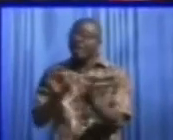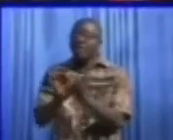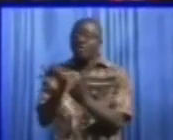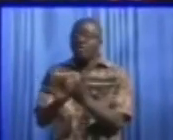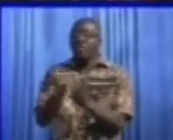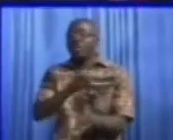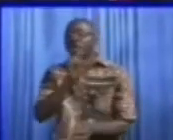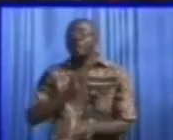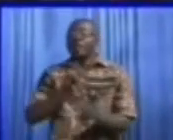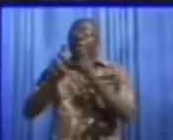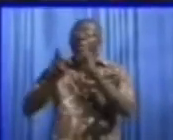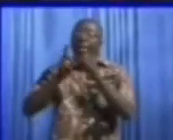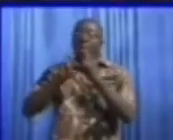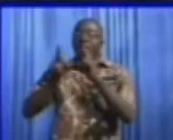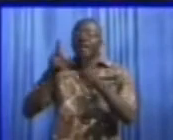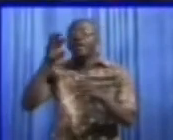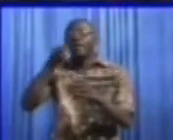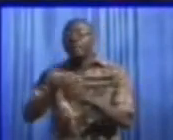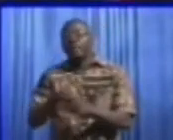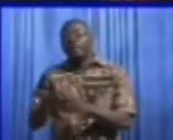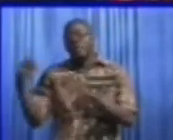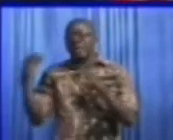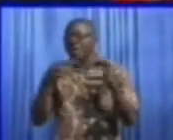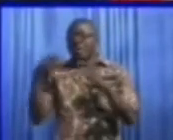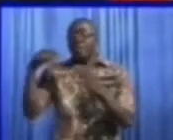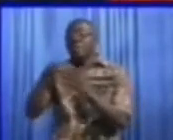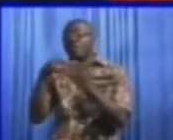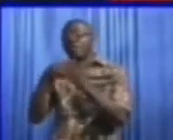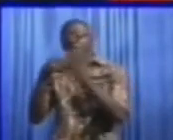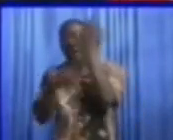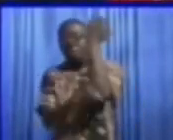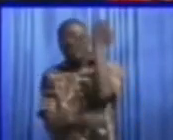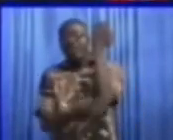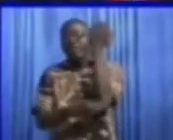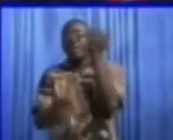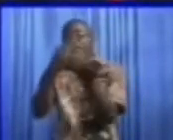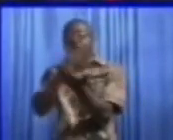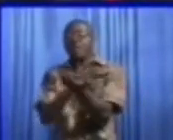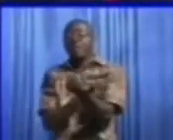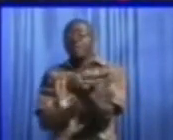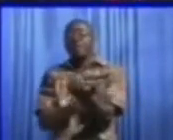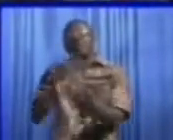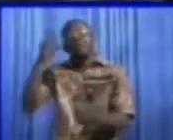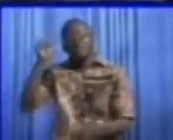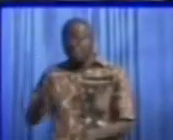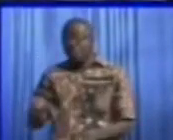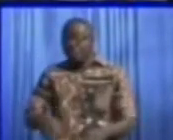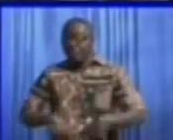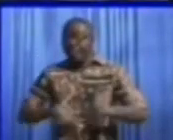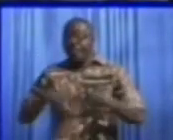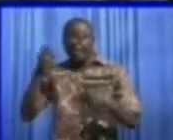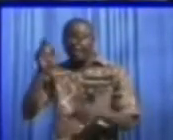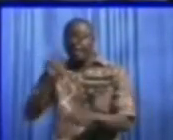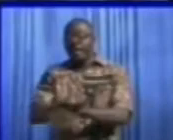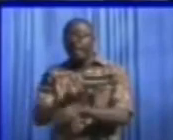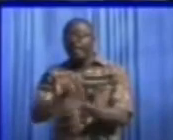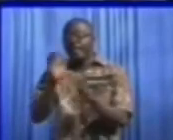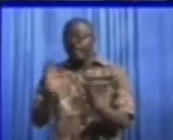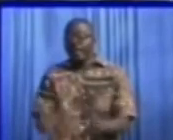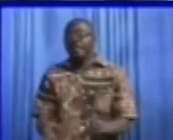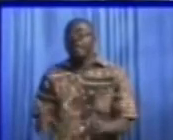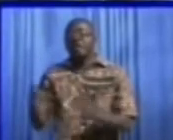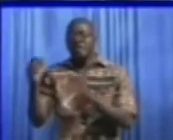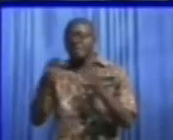veux notamment parler du cas de la lutte contre la pauvreté, l'amélioration des conditions de vie des travailleurs. Je veux parler de la lutte